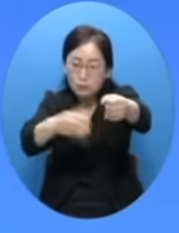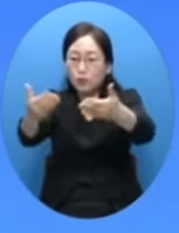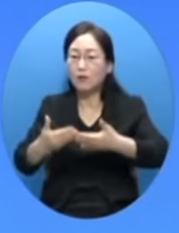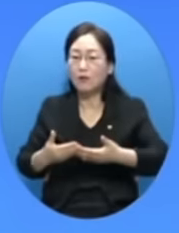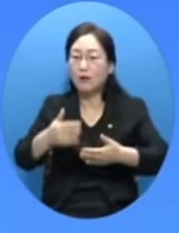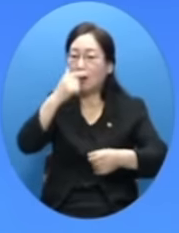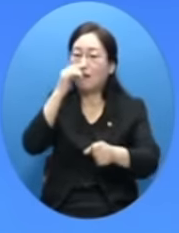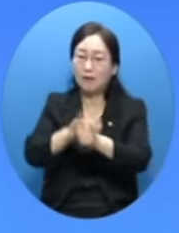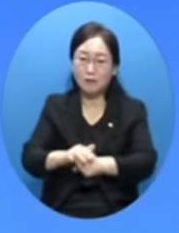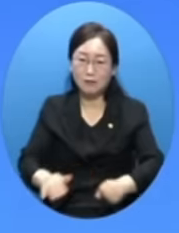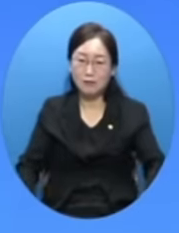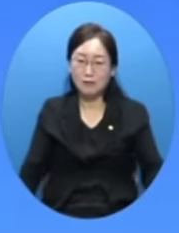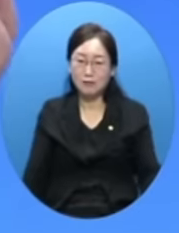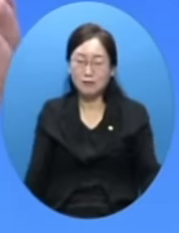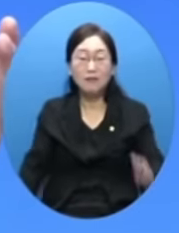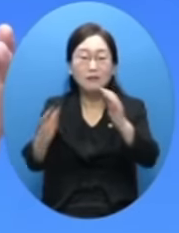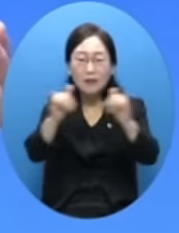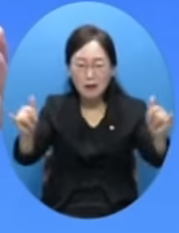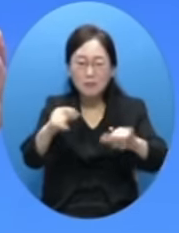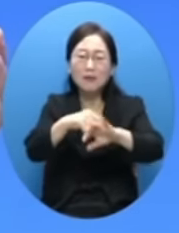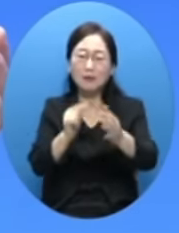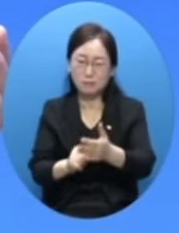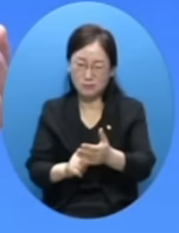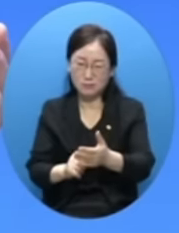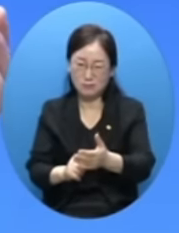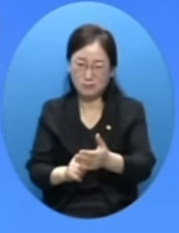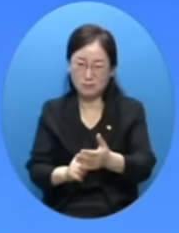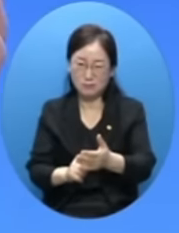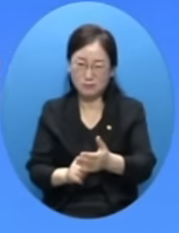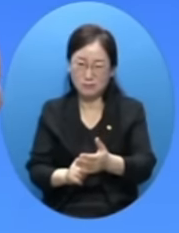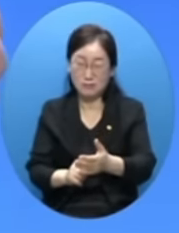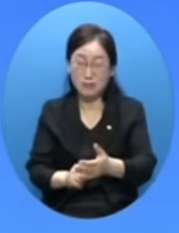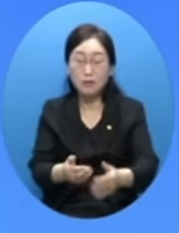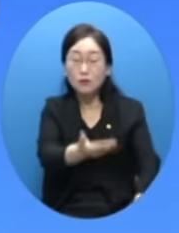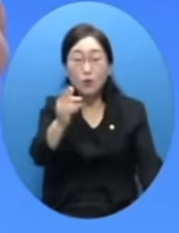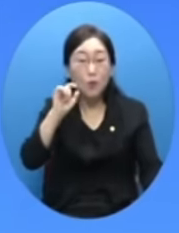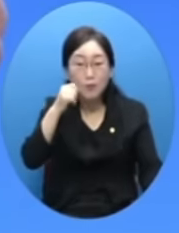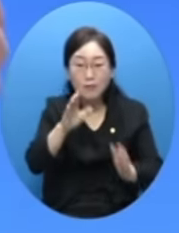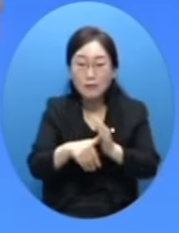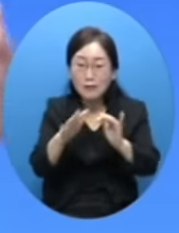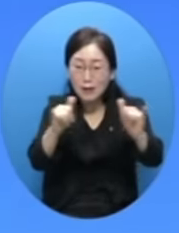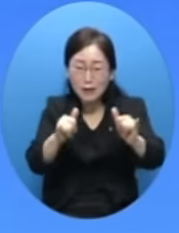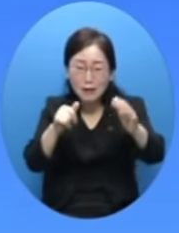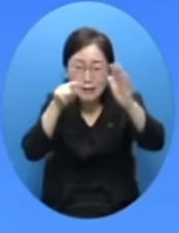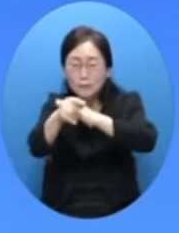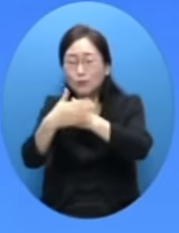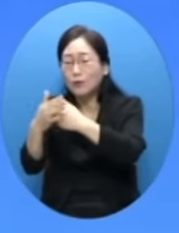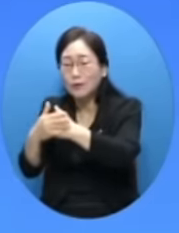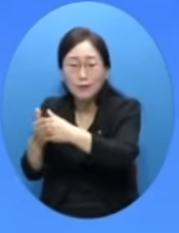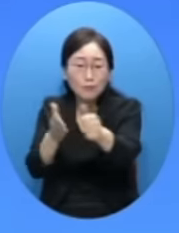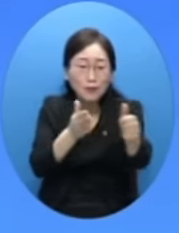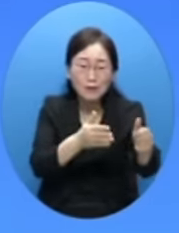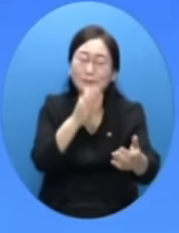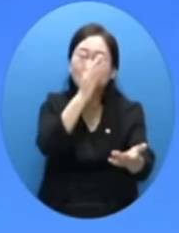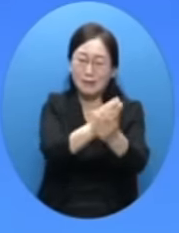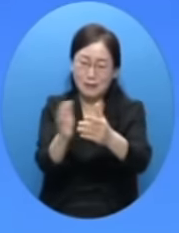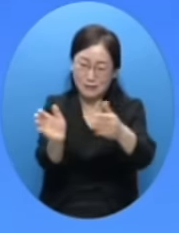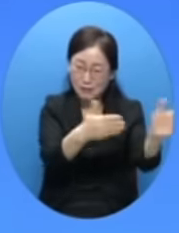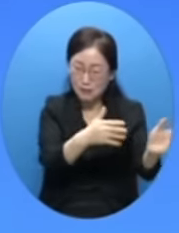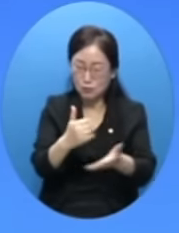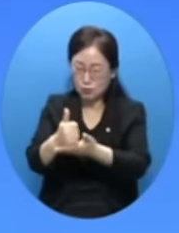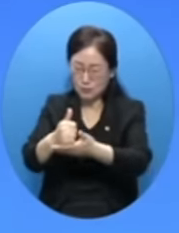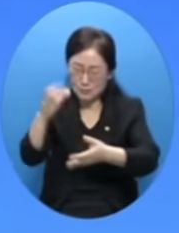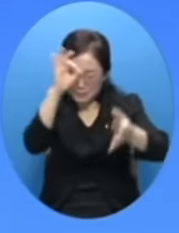준답니다. 그 사람들이 인심입니다. 여러분, 어려울 때 사람을 찾아다니지 말고 주님을 찾기를